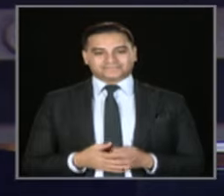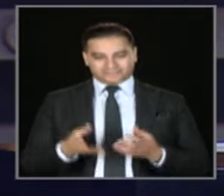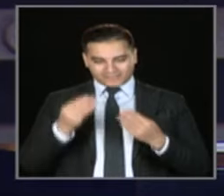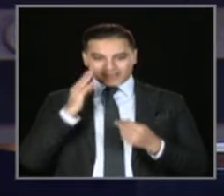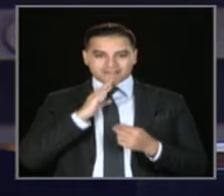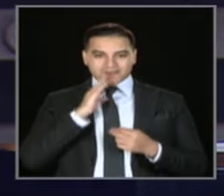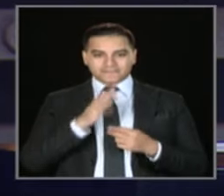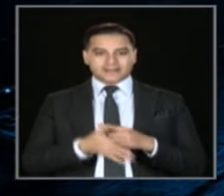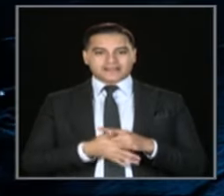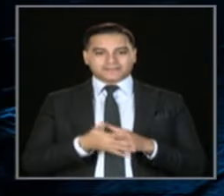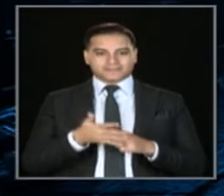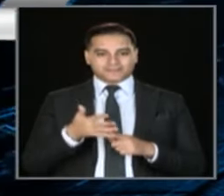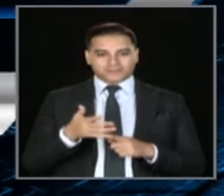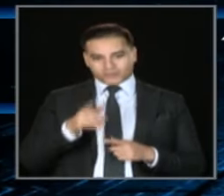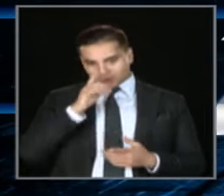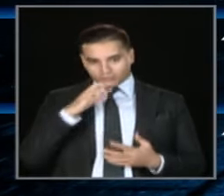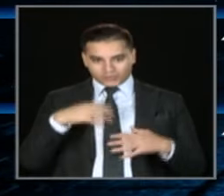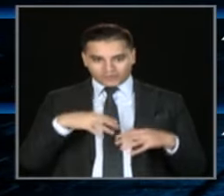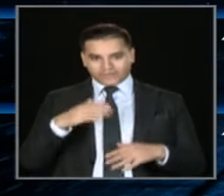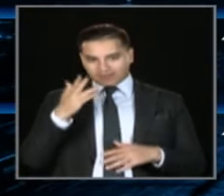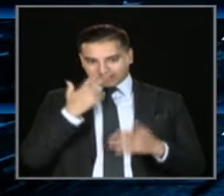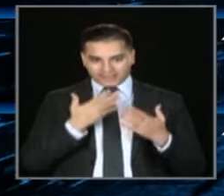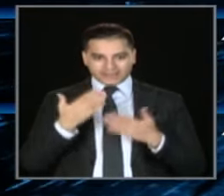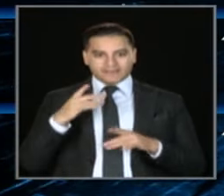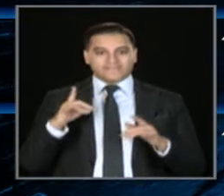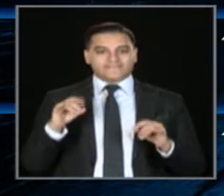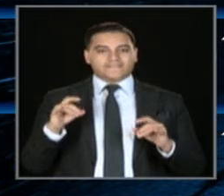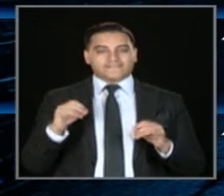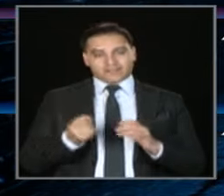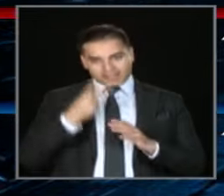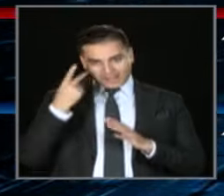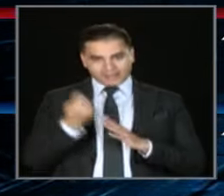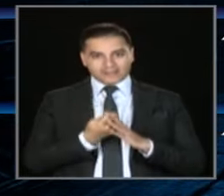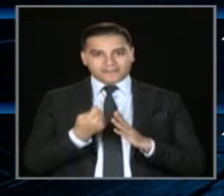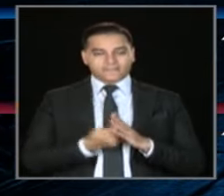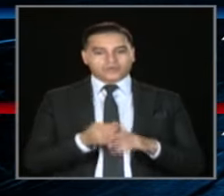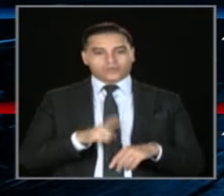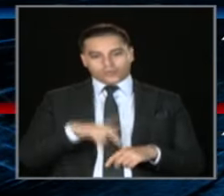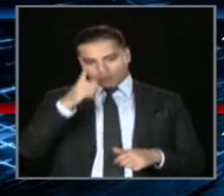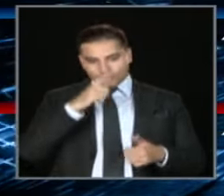فقرة العلم خمس أجزاء: جغرافيا، تاريخ، 50-50، أدب، وعلوم.